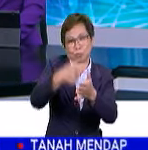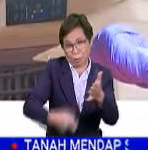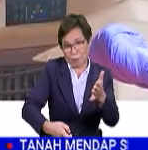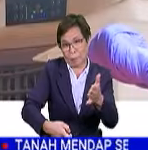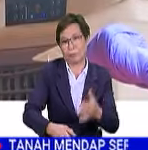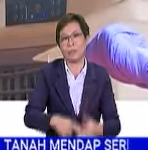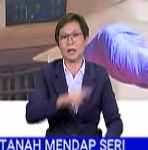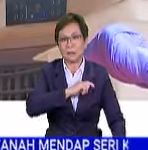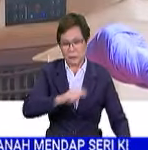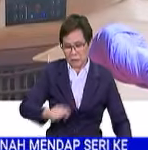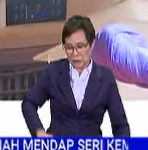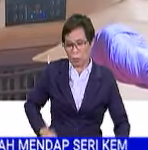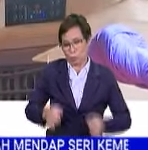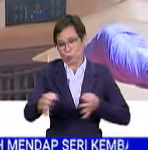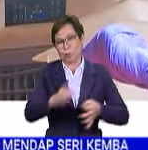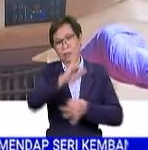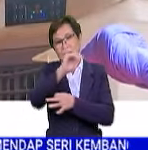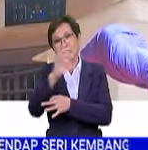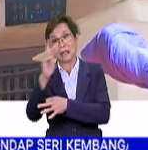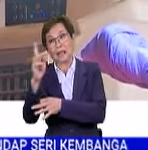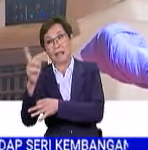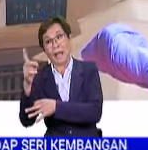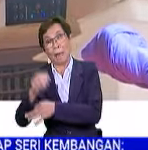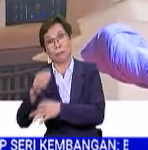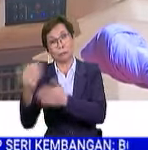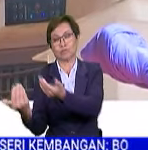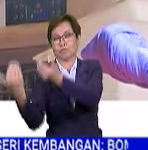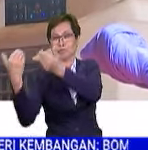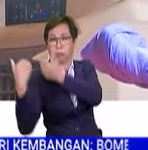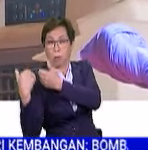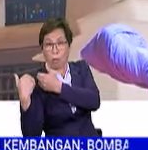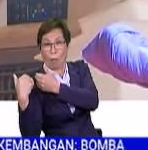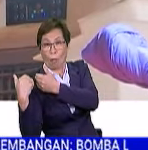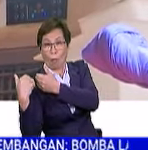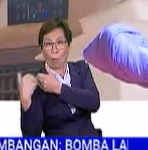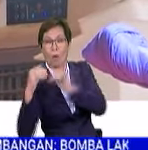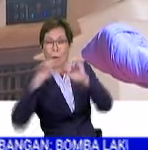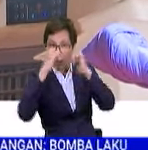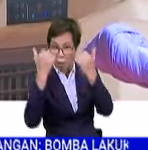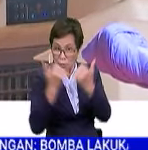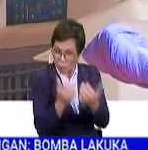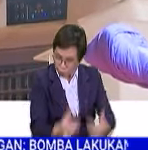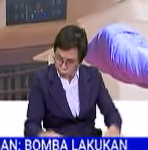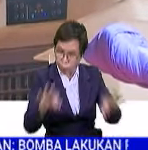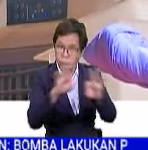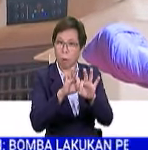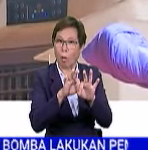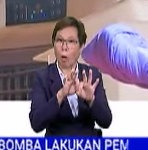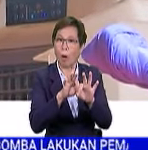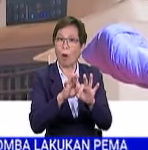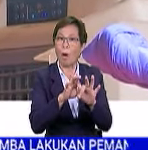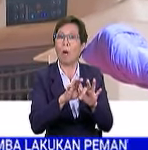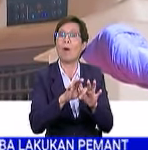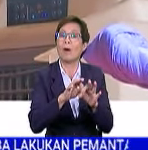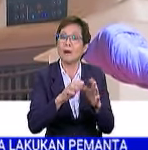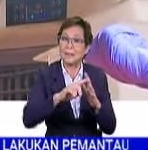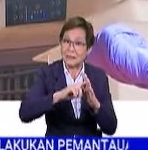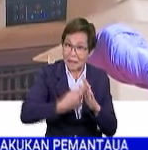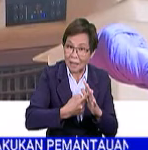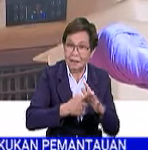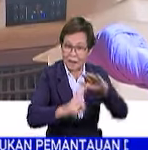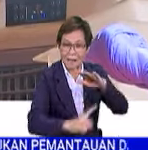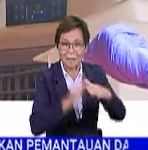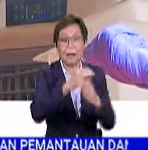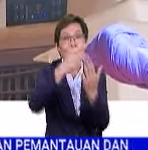Jelas Tengku Dato' Sri Zafrul, JKDM telah memain peranan sebagai salah satu agensi penting yang menggerakkan dasar dan inisiatif